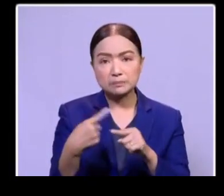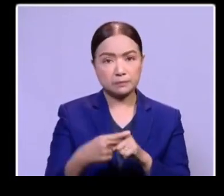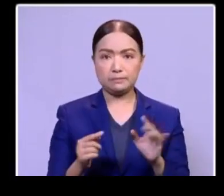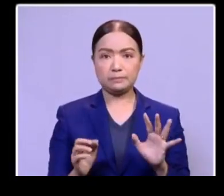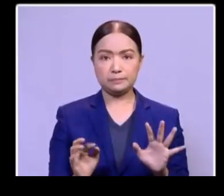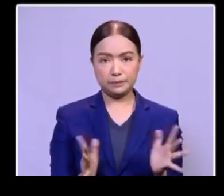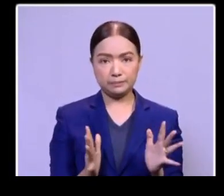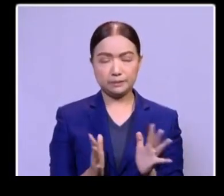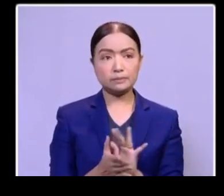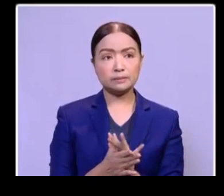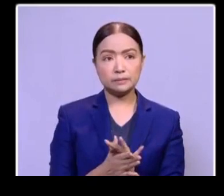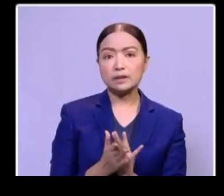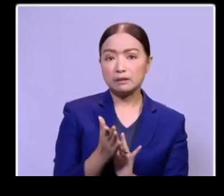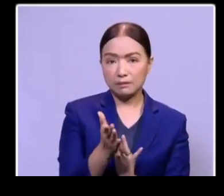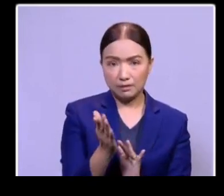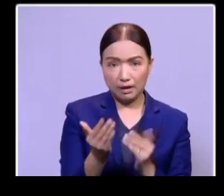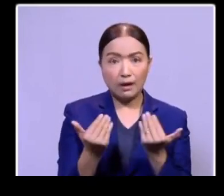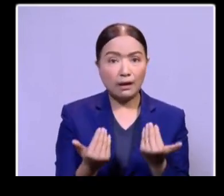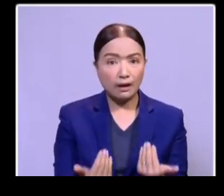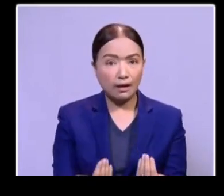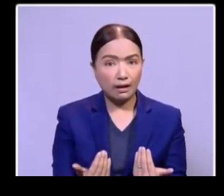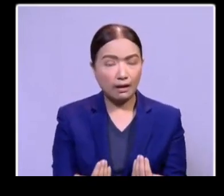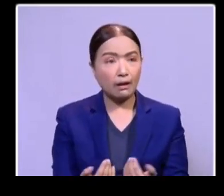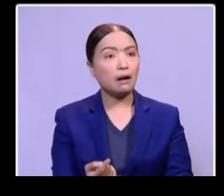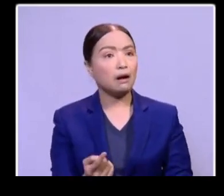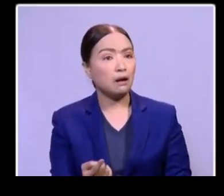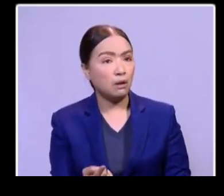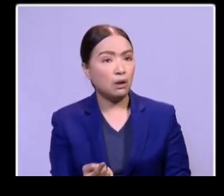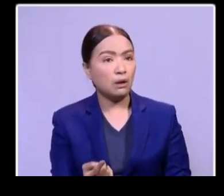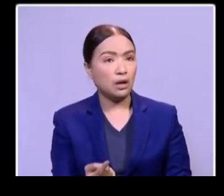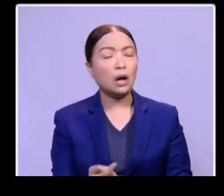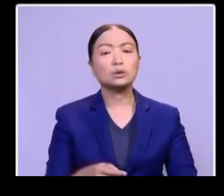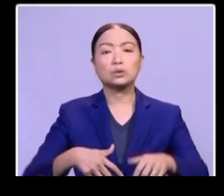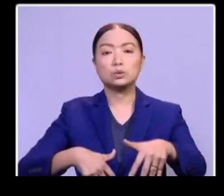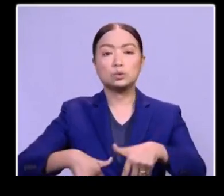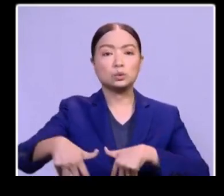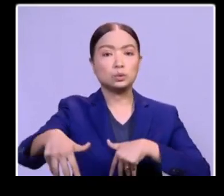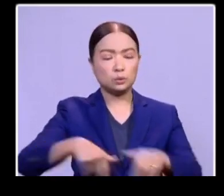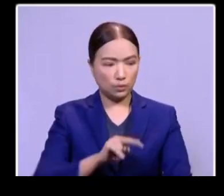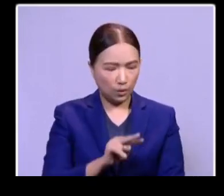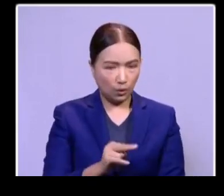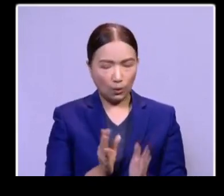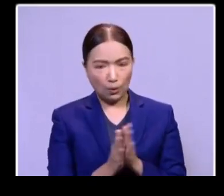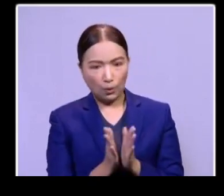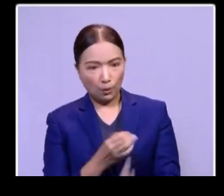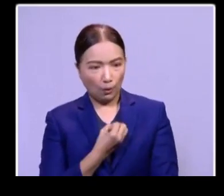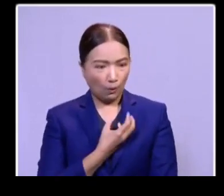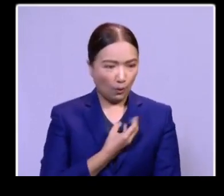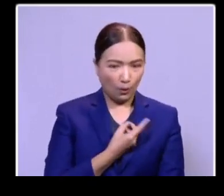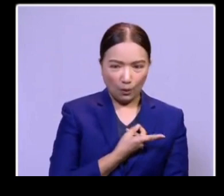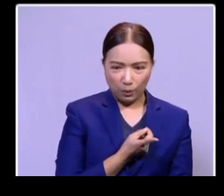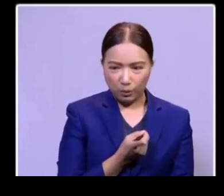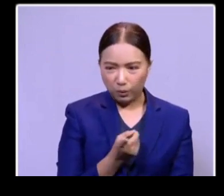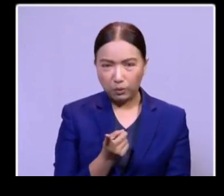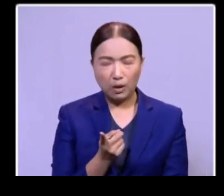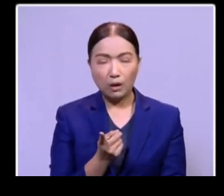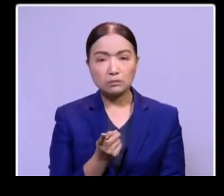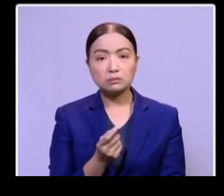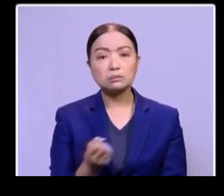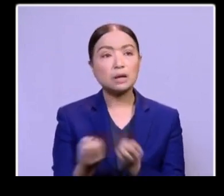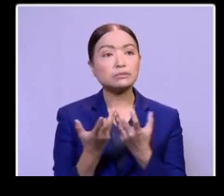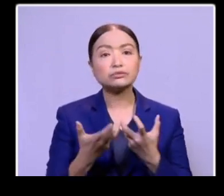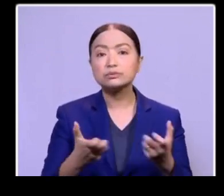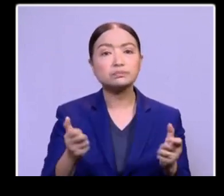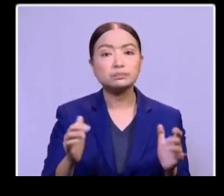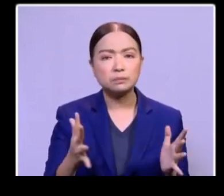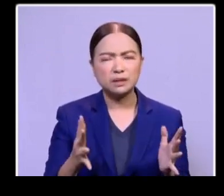พายุลูกเห็บในครั้งนี้เนี่ยต้องบอกว่าคือชาวบ้านอาจจะตื่นตาตื่นใจนะฮะแล้วก็ไม่มีความเสียหาย